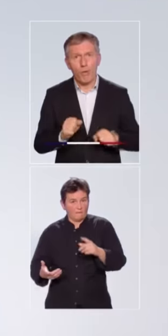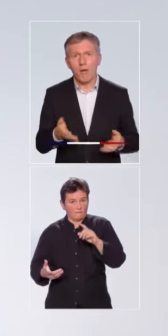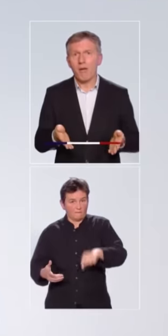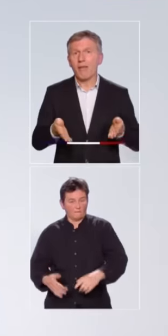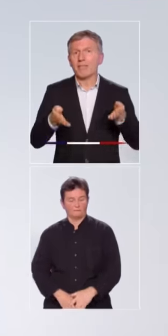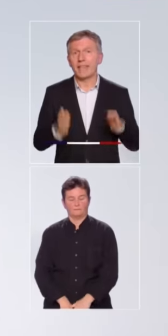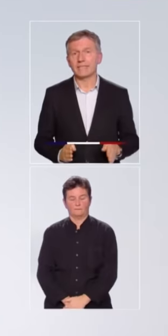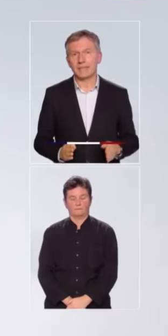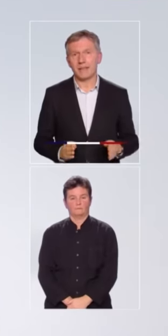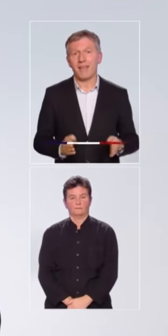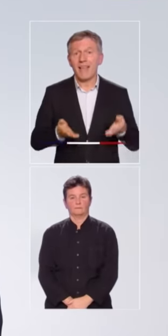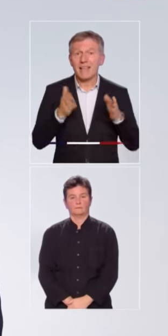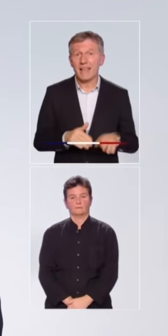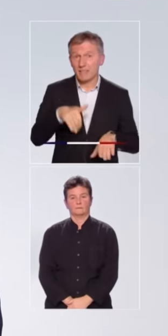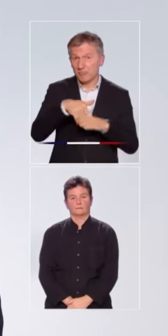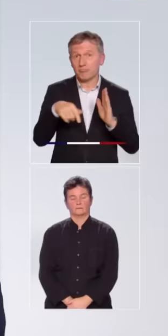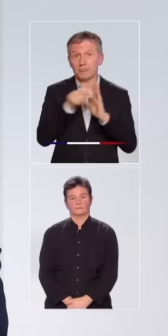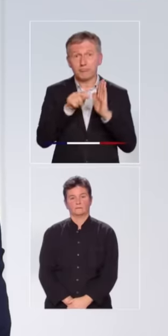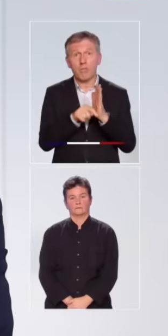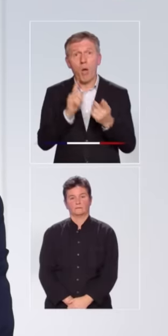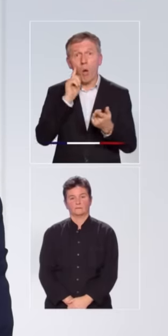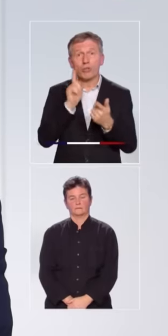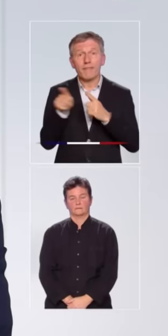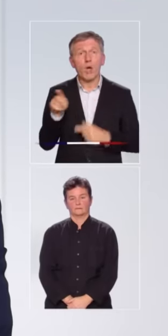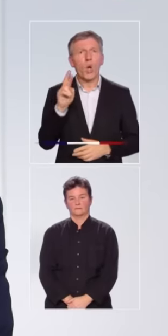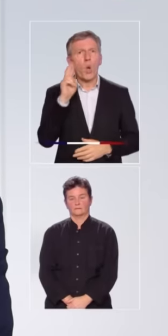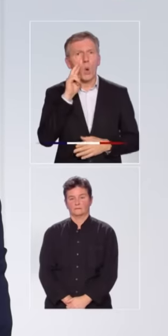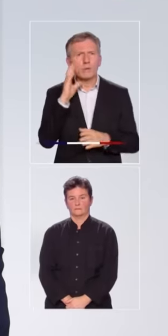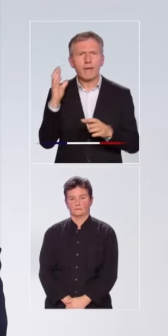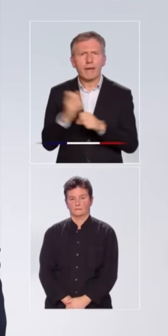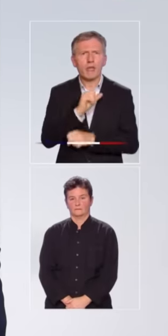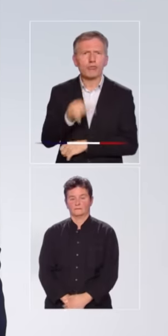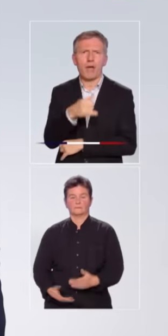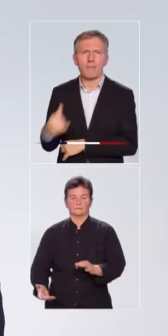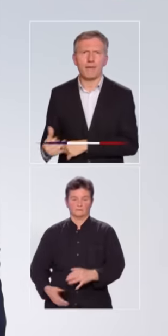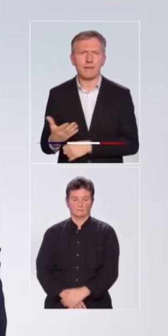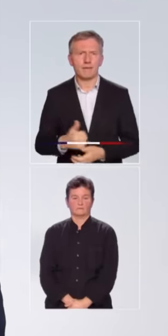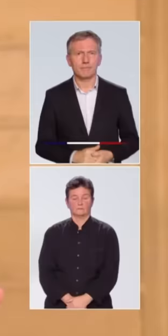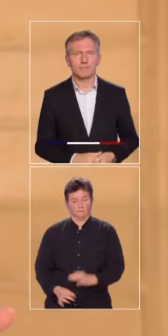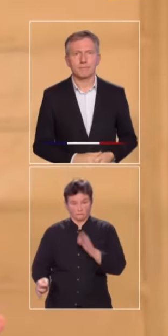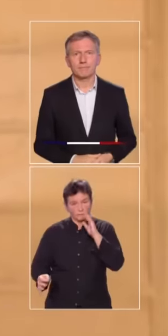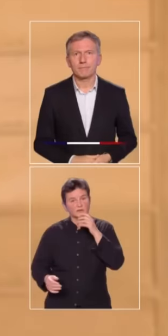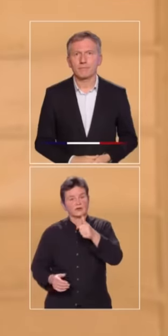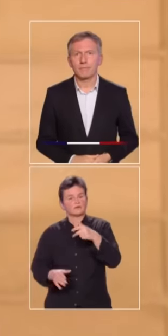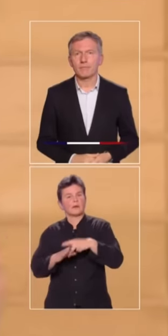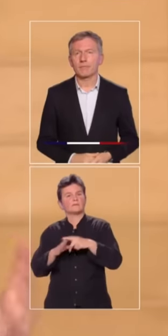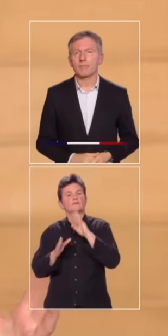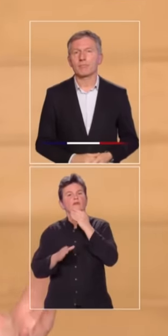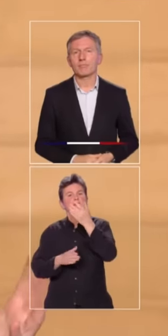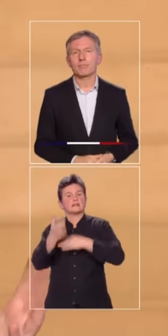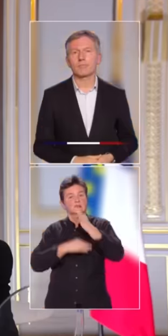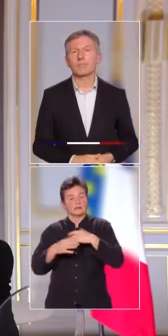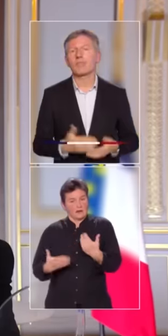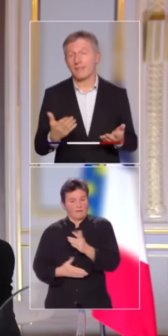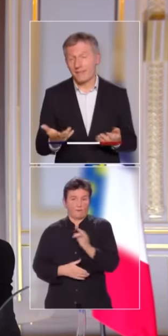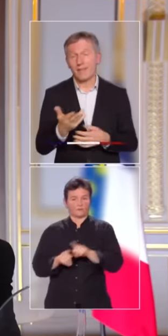décisions qui s'imposent pour que la Russie ne gagne jamais. Raison pour laquelle, vous avez dit début janvier, la France est en économie de